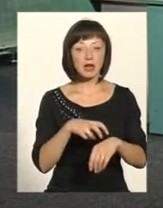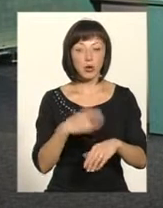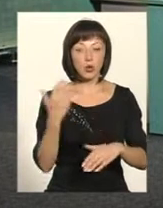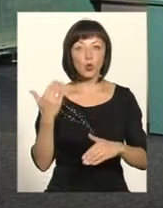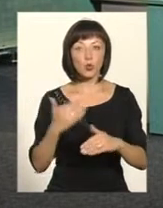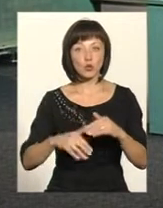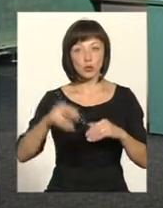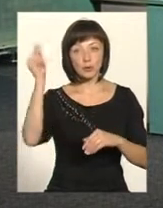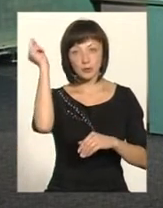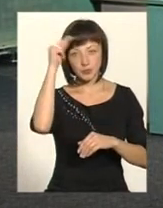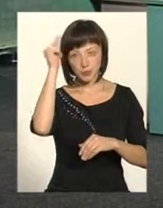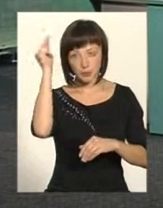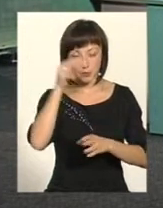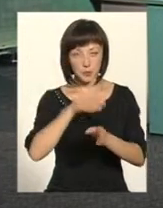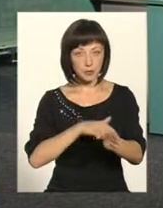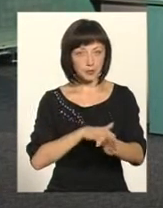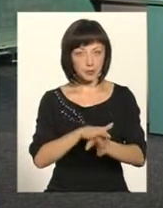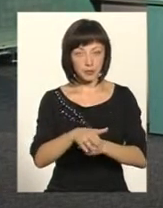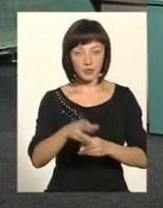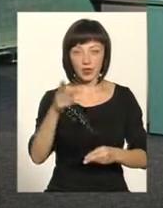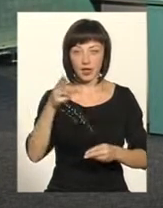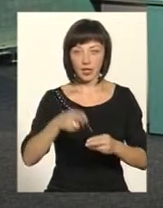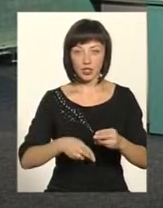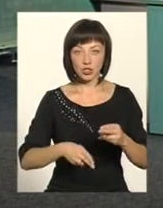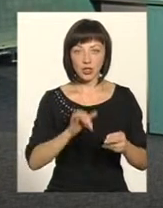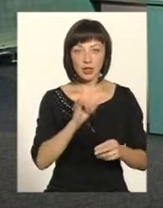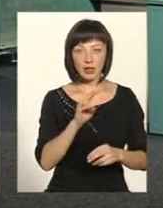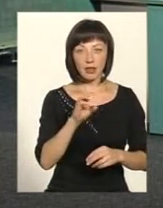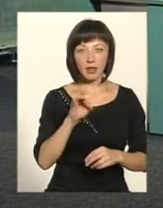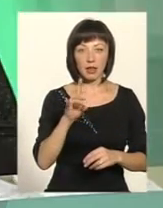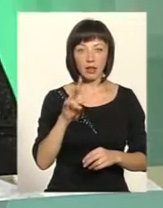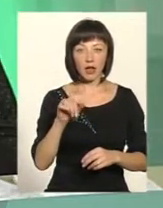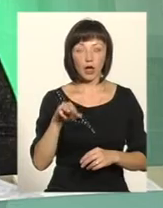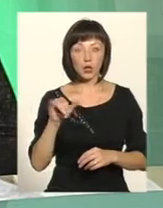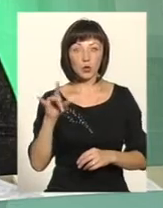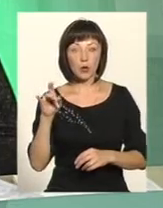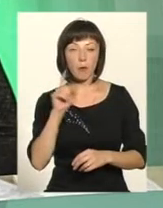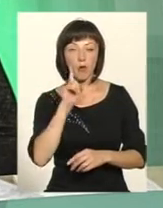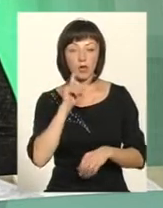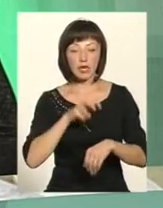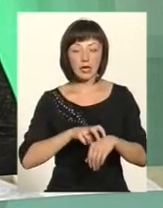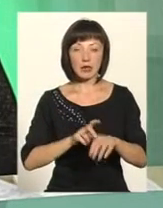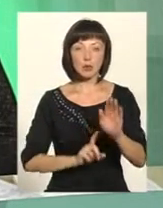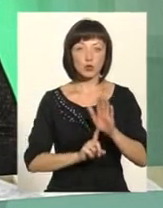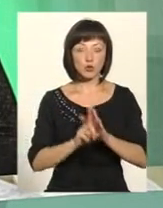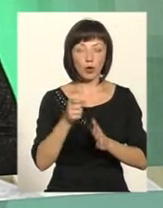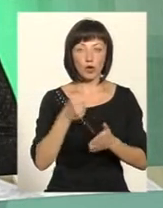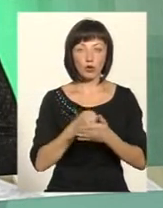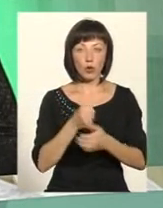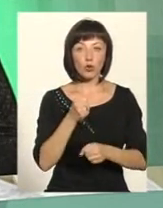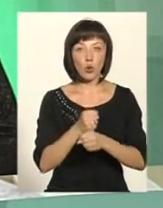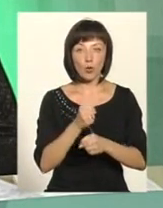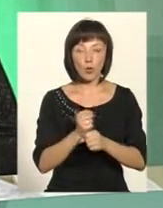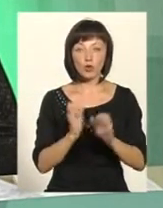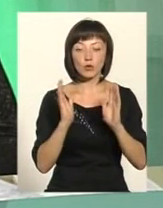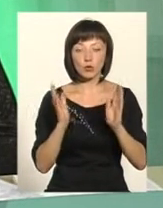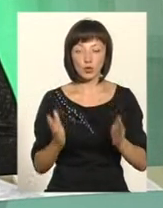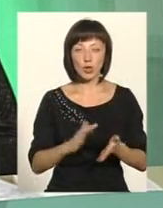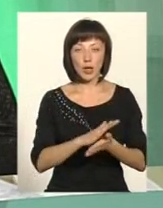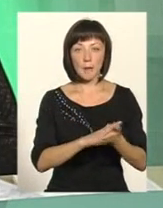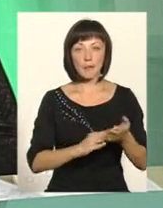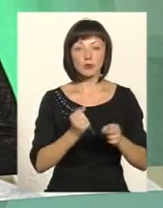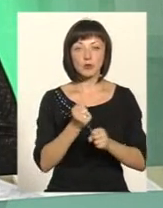базі центру ПМСД, закінчив інтернатуру по сімейній медицині, молодий лікар, який приступає до роботи і буде працювати